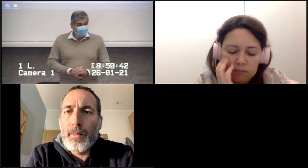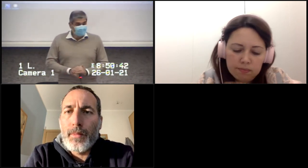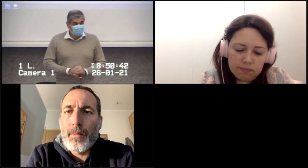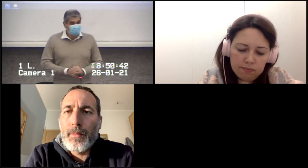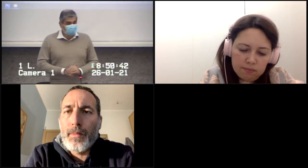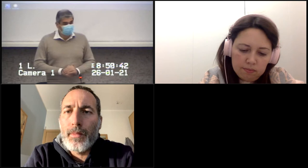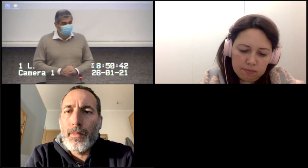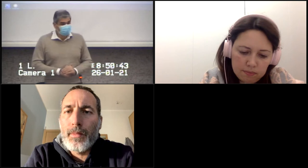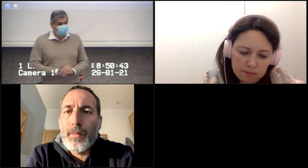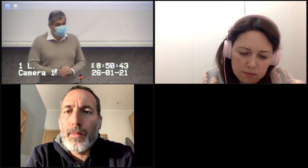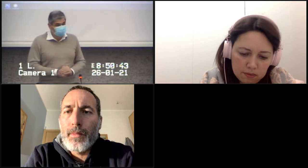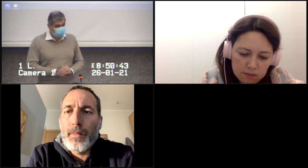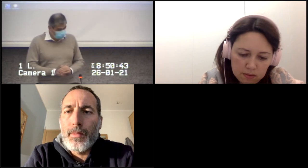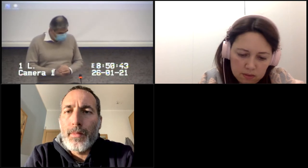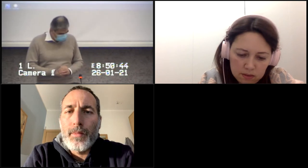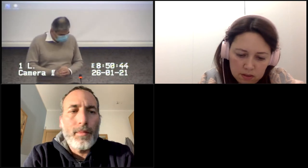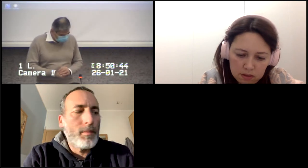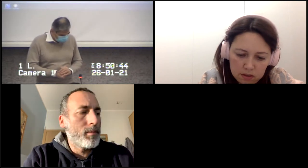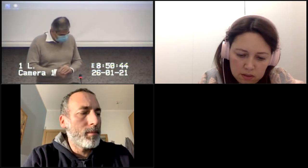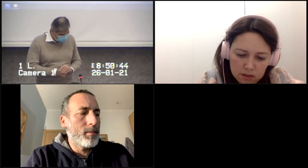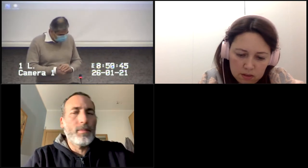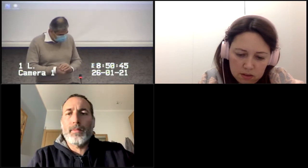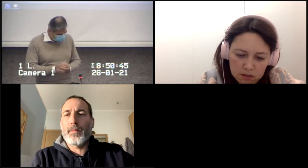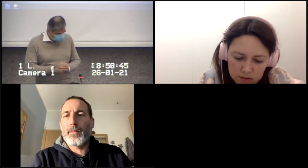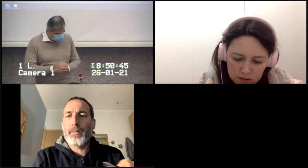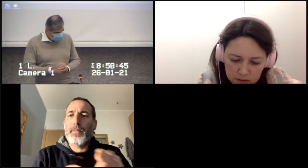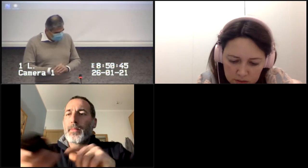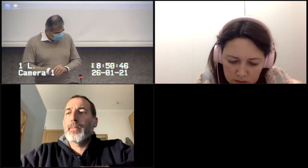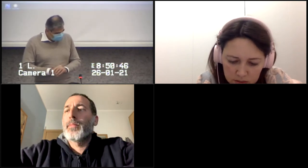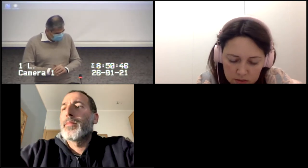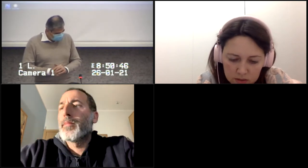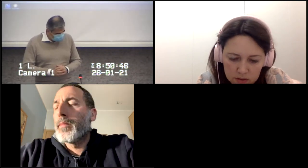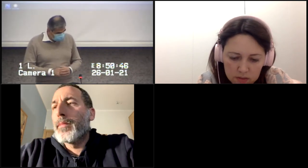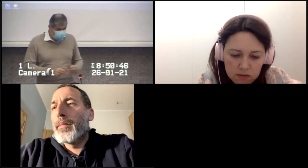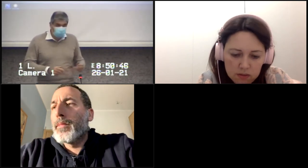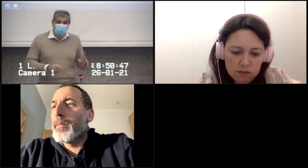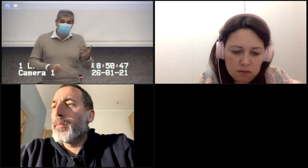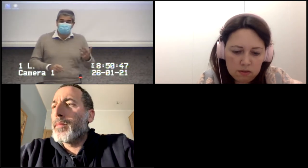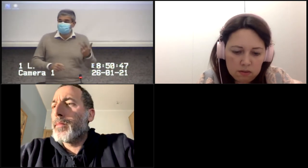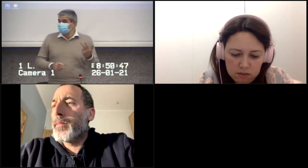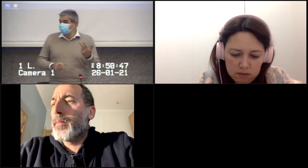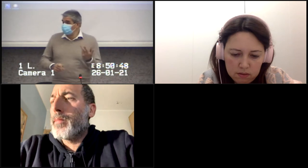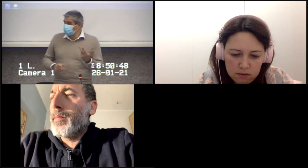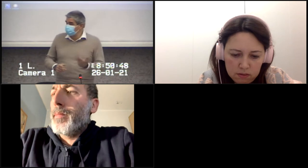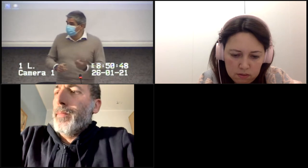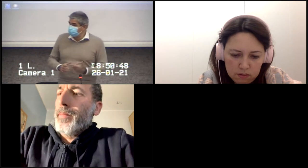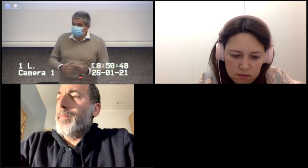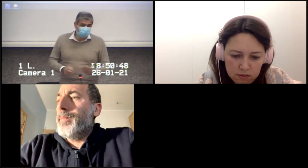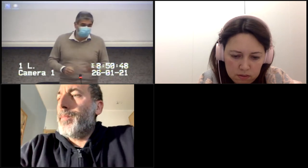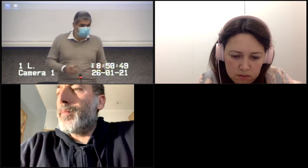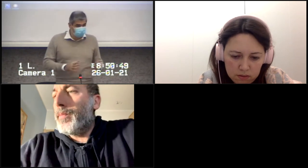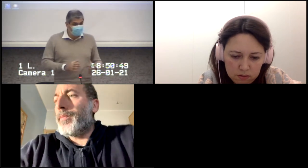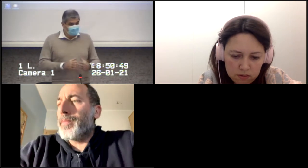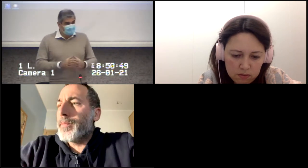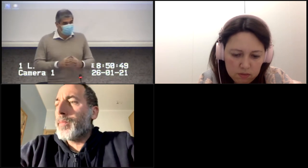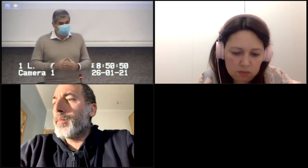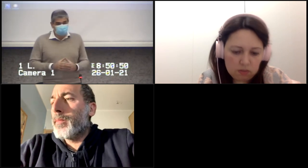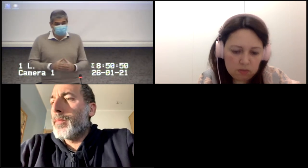proporre al Consiglio Comunale di approvare della variante del PGT, sono previste tre norme specifiche